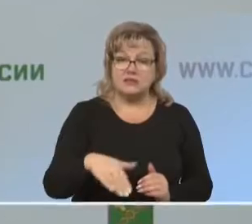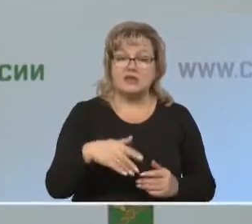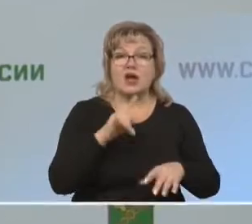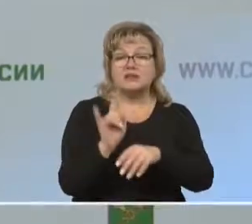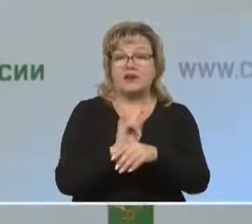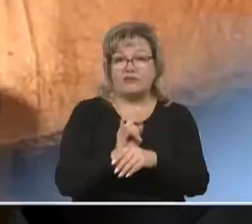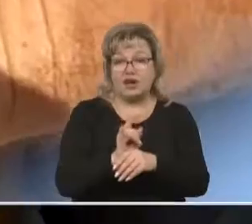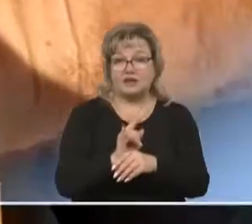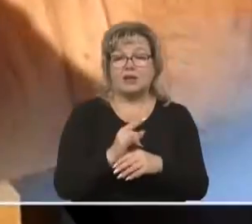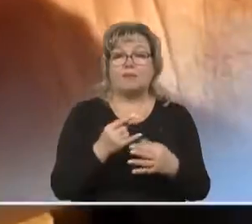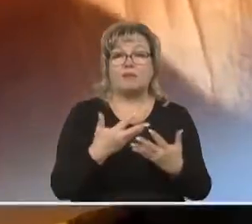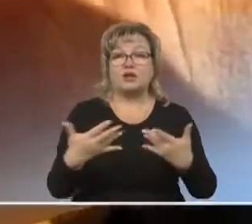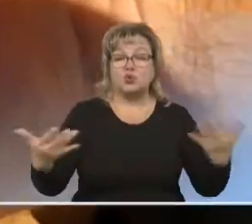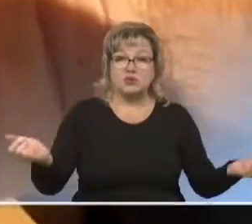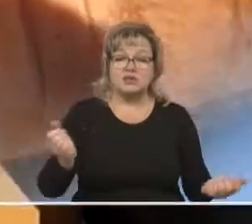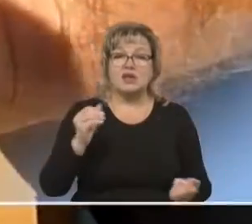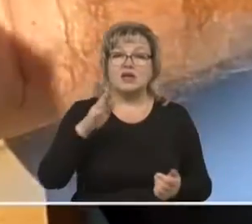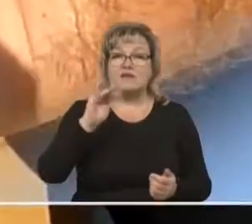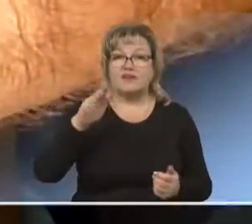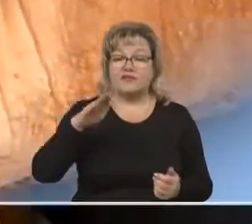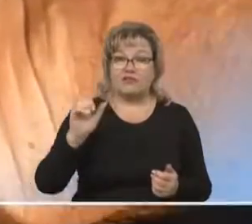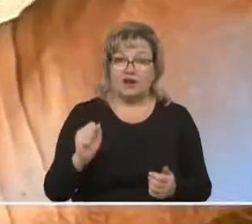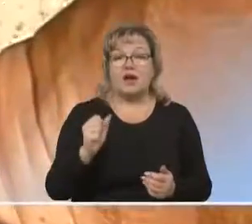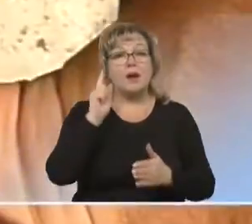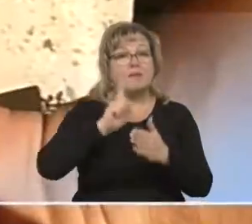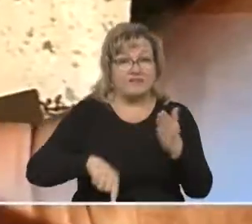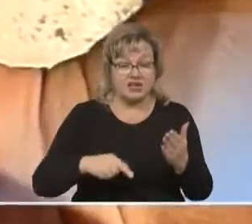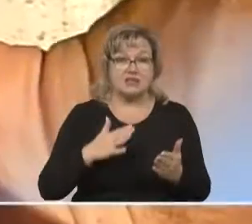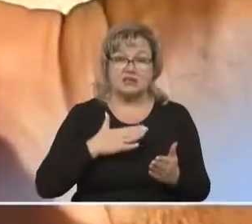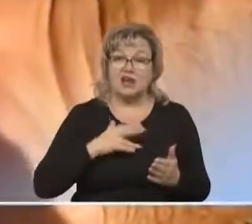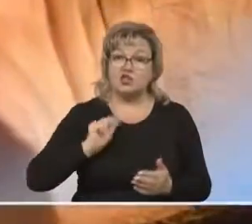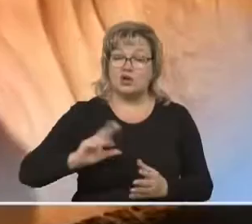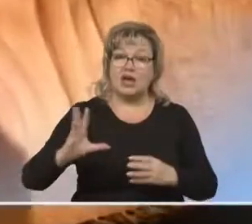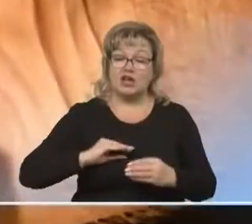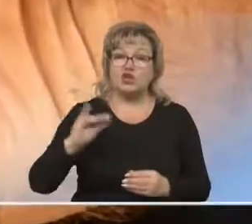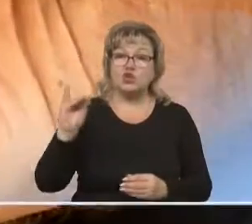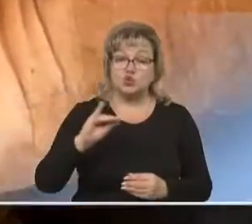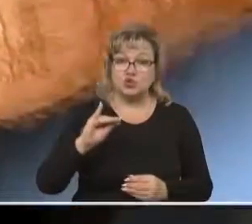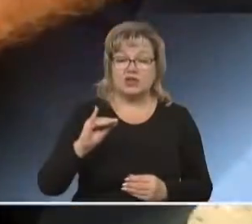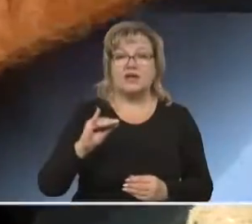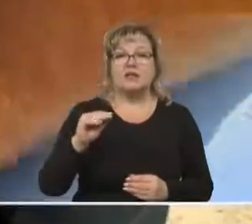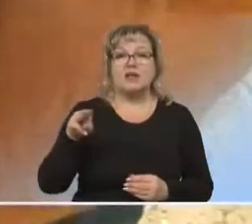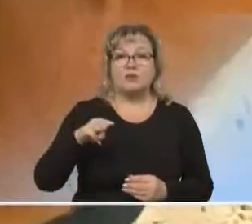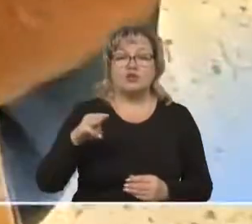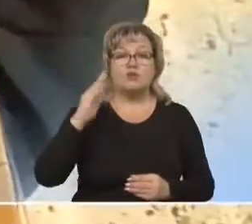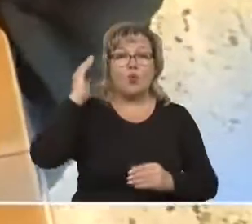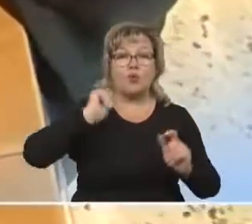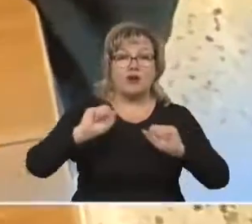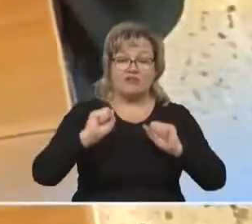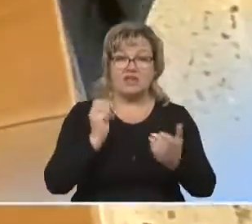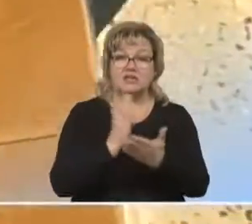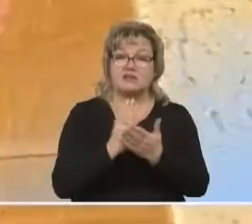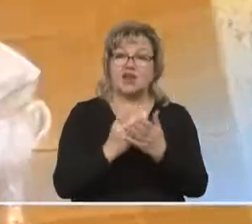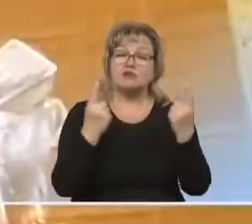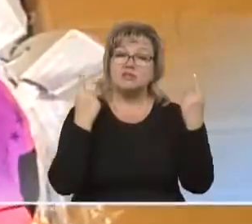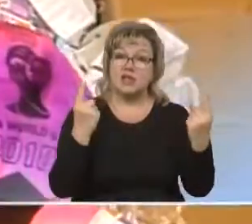продукции с символикой FIFA. И поверьте мне, наши коллеги из Южного таможенного управления составляют значимую